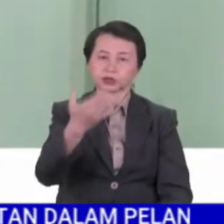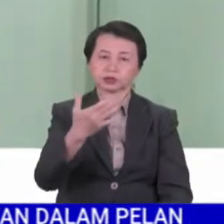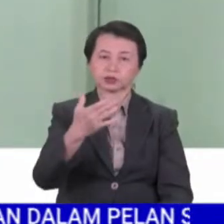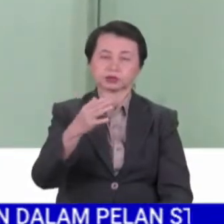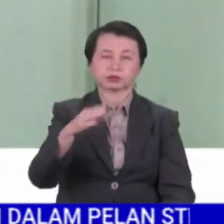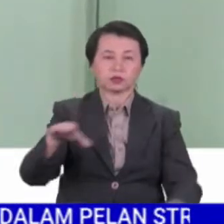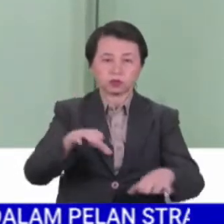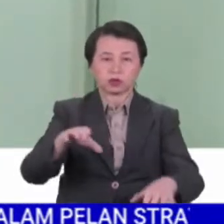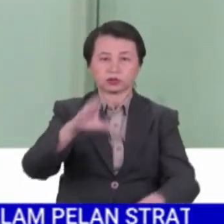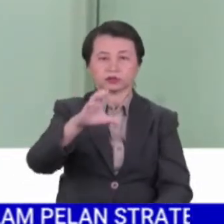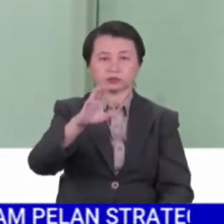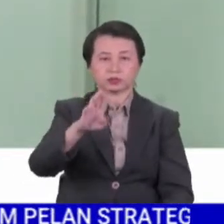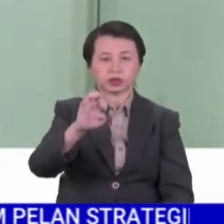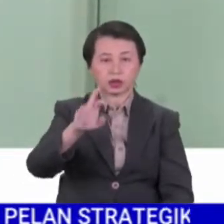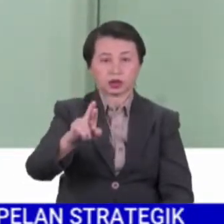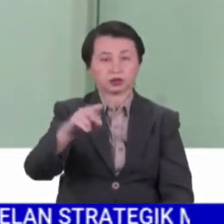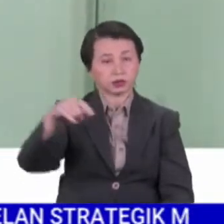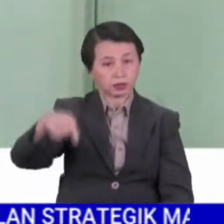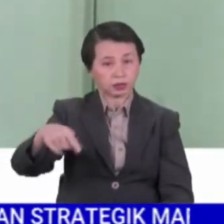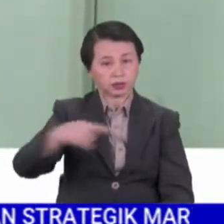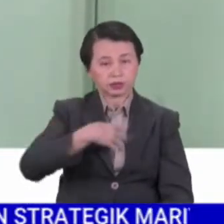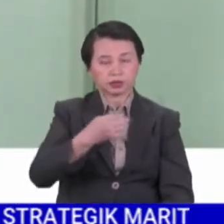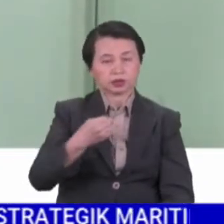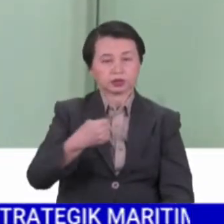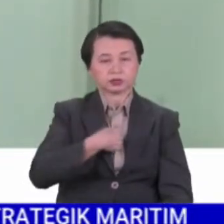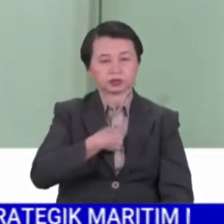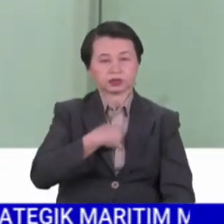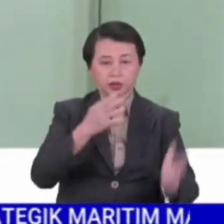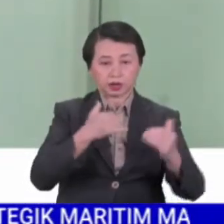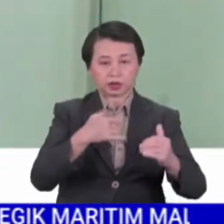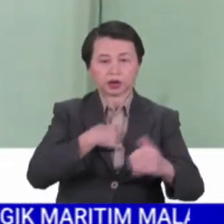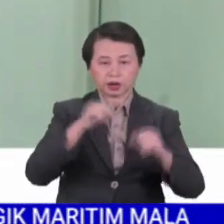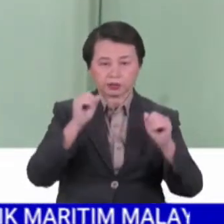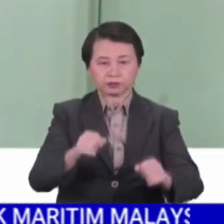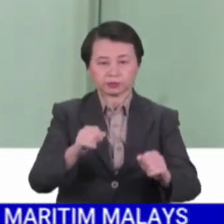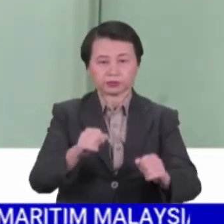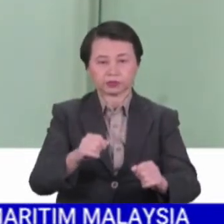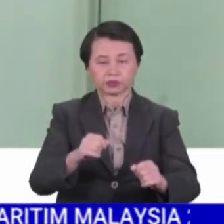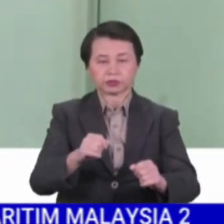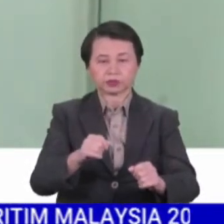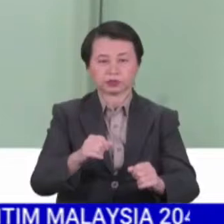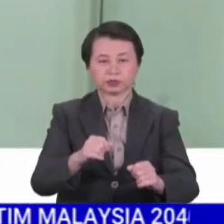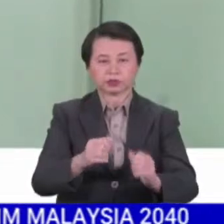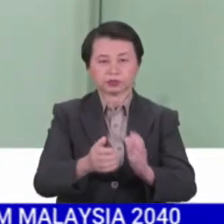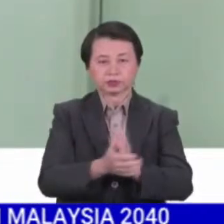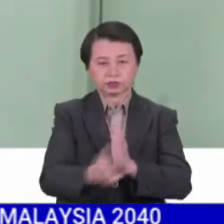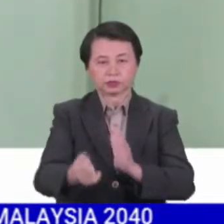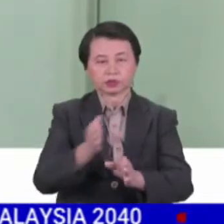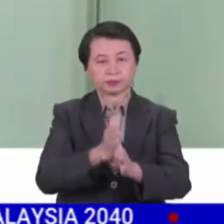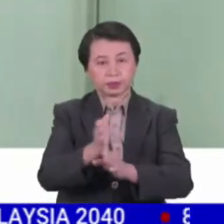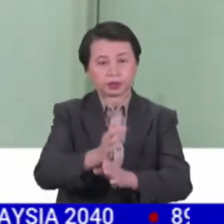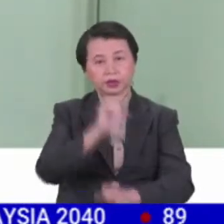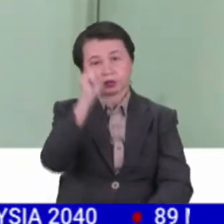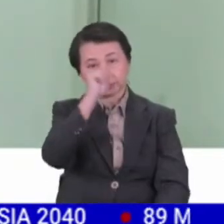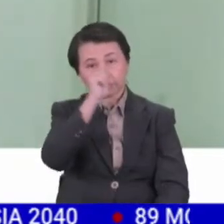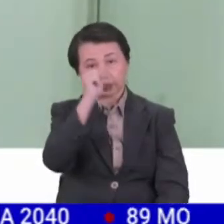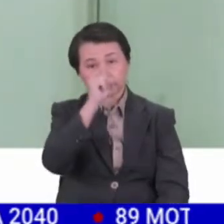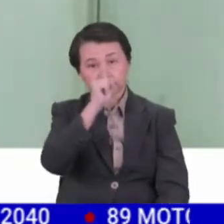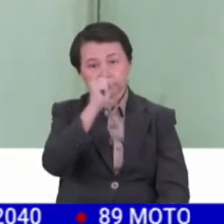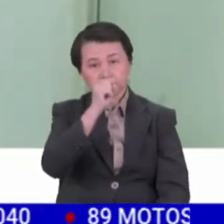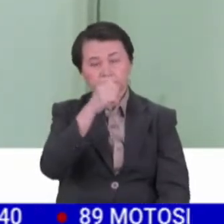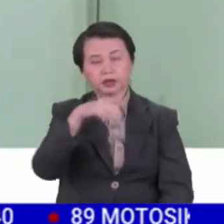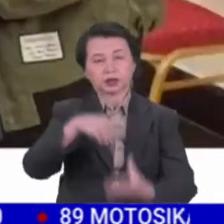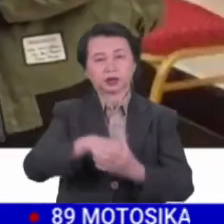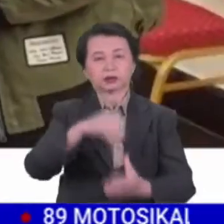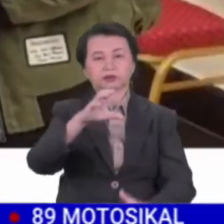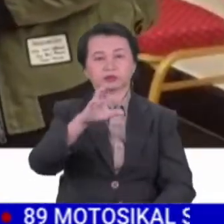kedua lagi, dan saya berharap saya dapat mengasahkan bakat saya dalam bidang nyanyian dalam